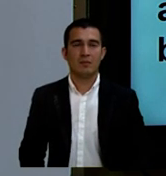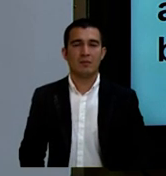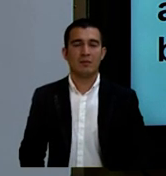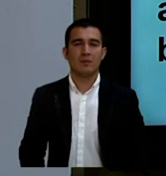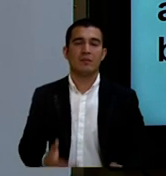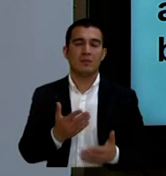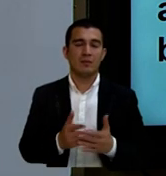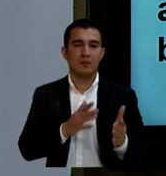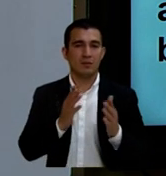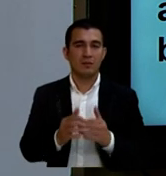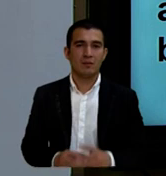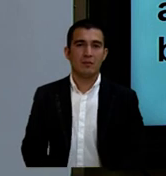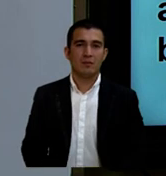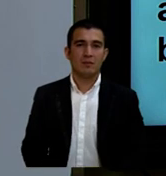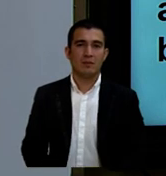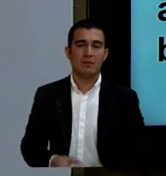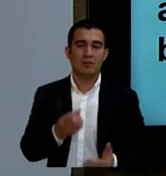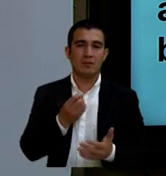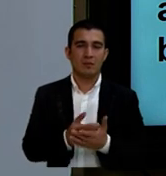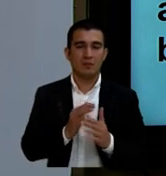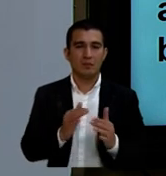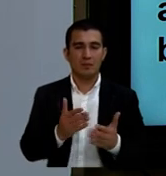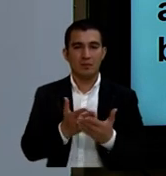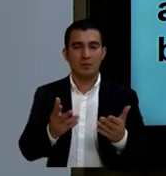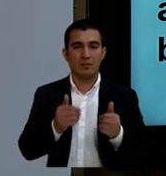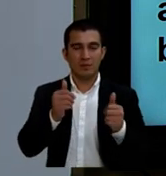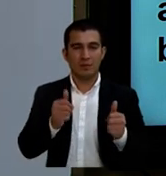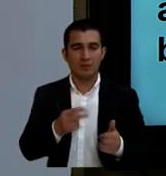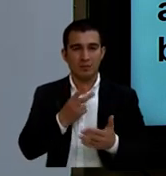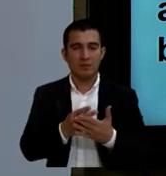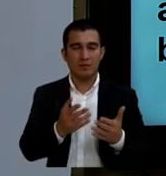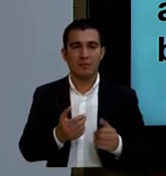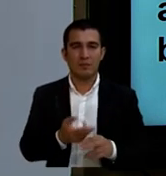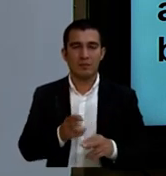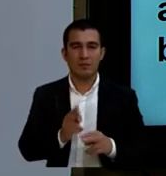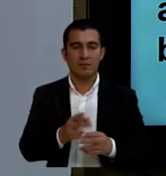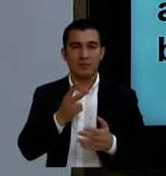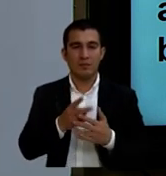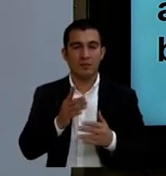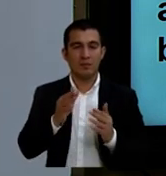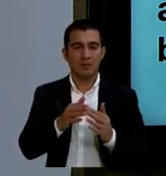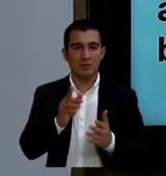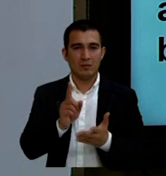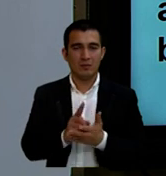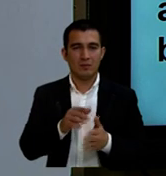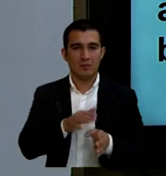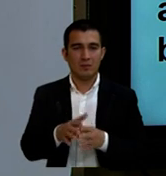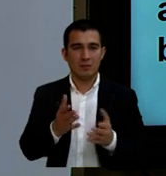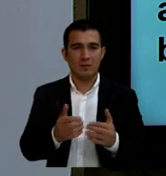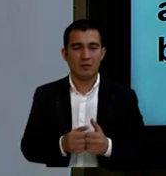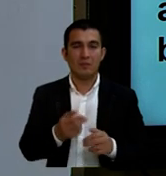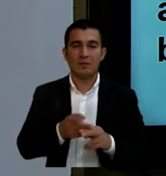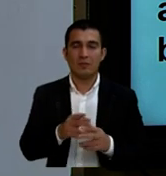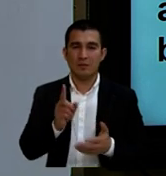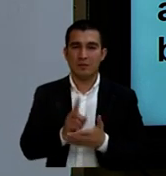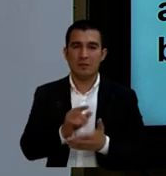Ana endi diqqatingizni xattaxtaga qarataman. Mustaqil topshiriqni belgilab oling. Bu